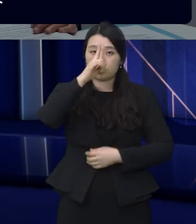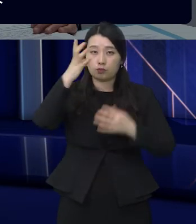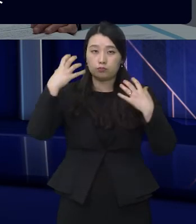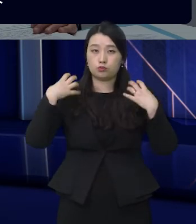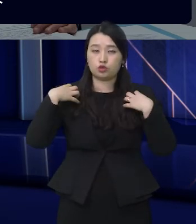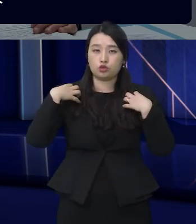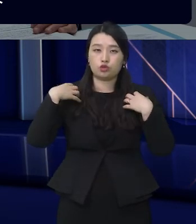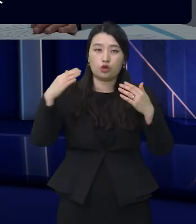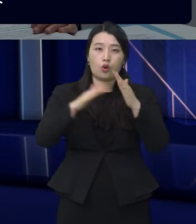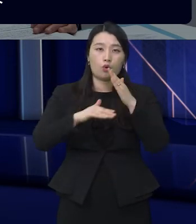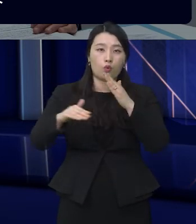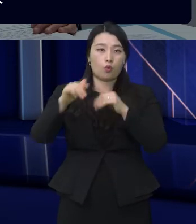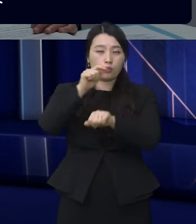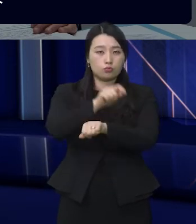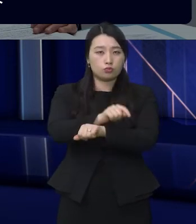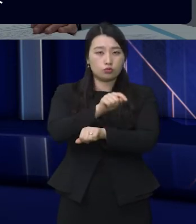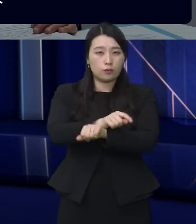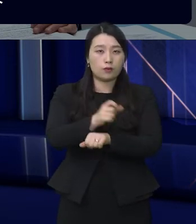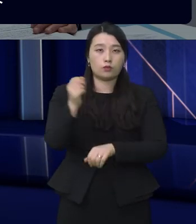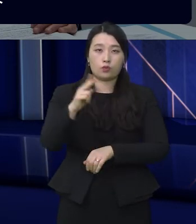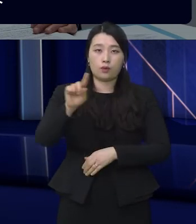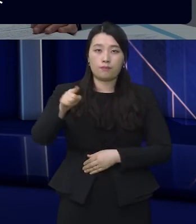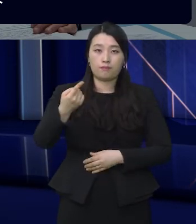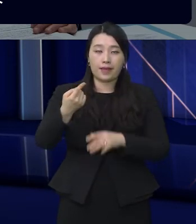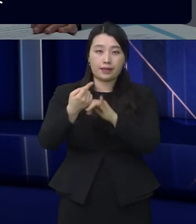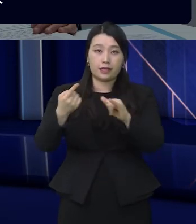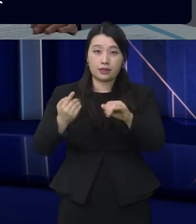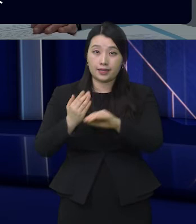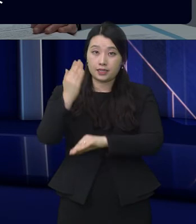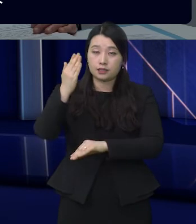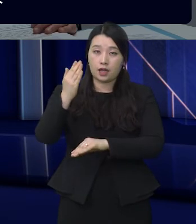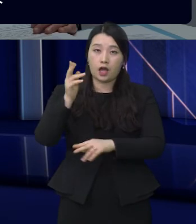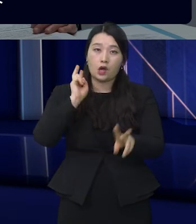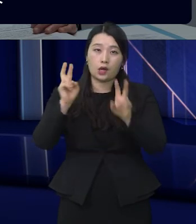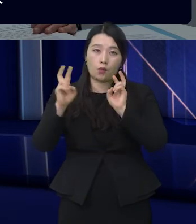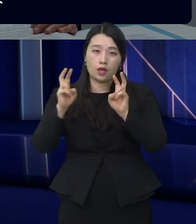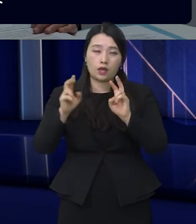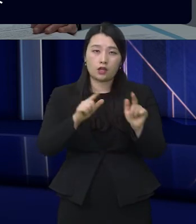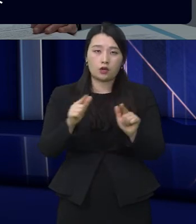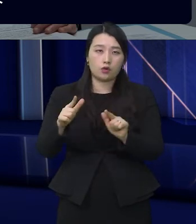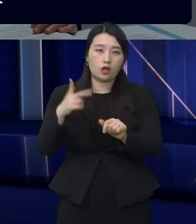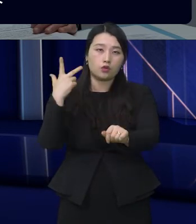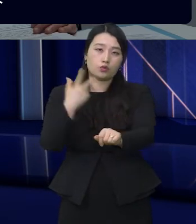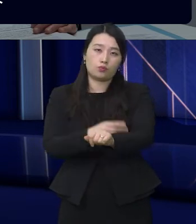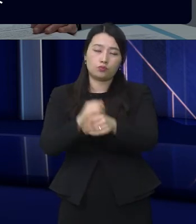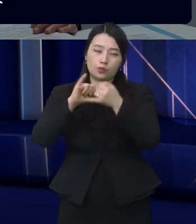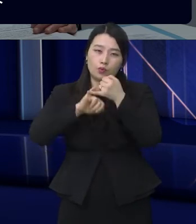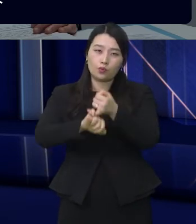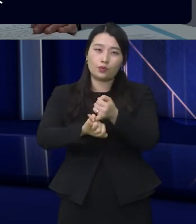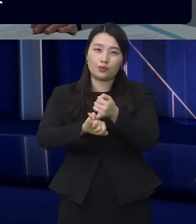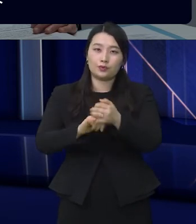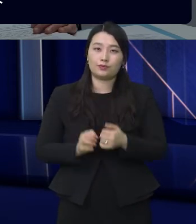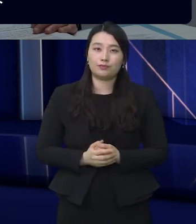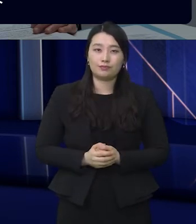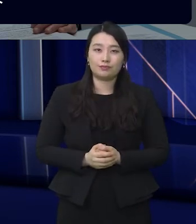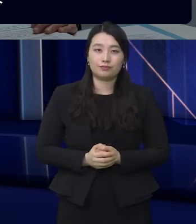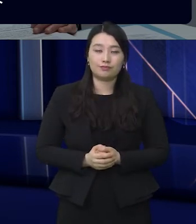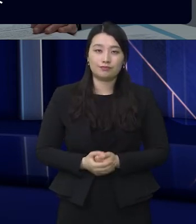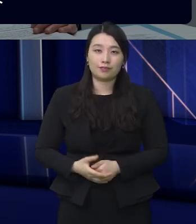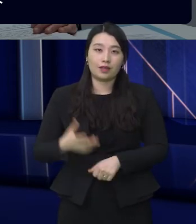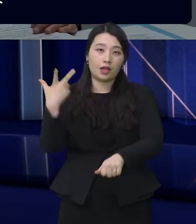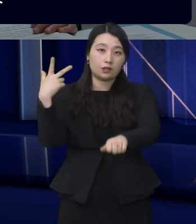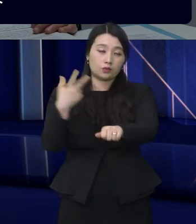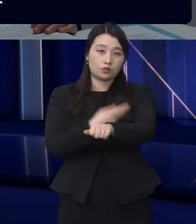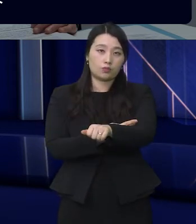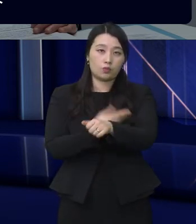소속 공무원과 100인 이상 사업장 등의 백신 접종을 의무 하며 사실상 방역 배수를